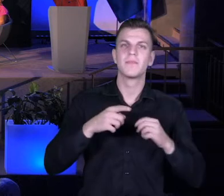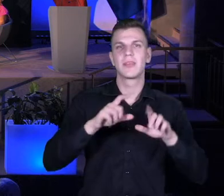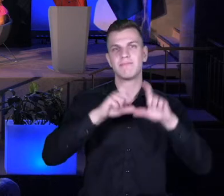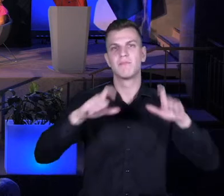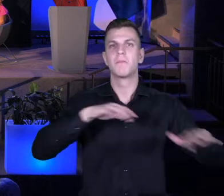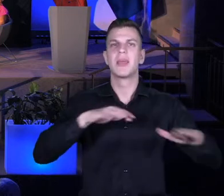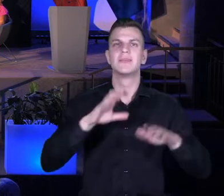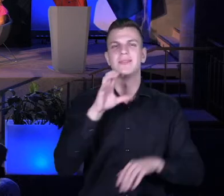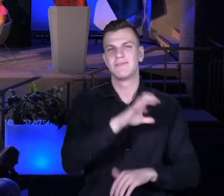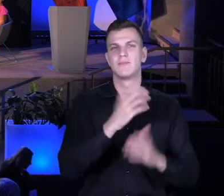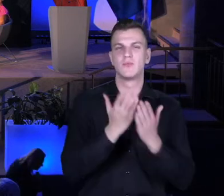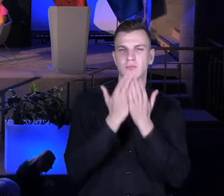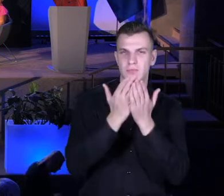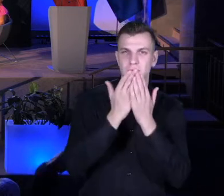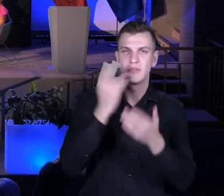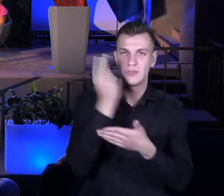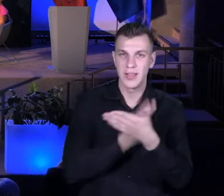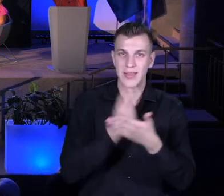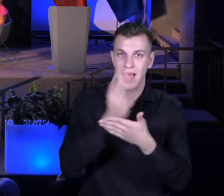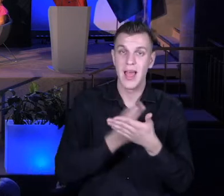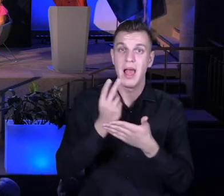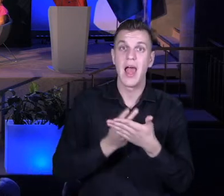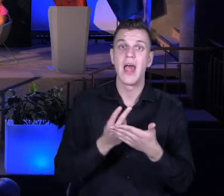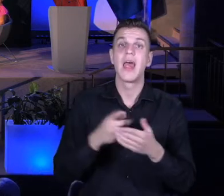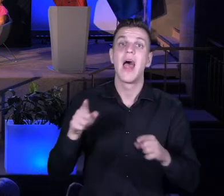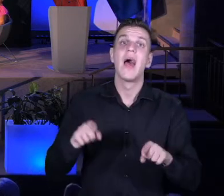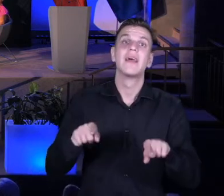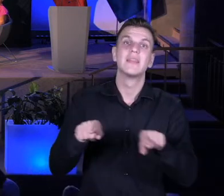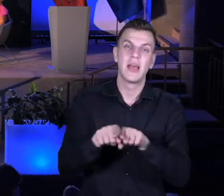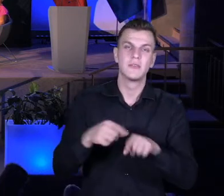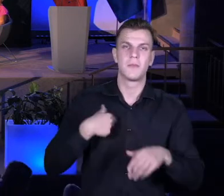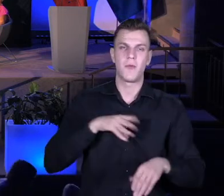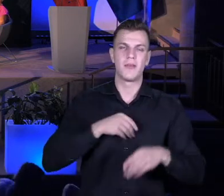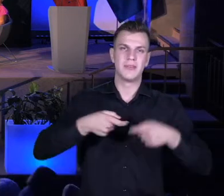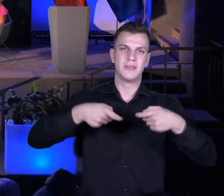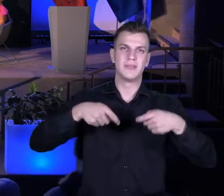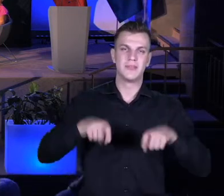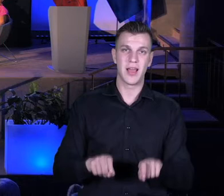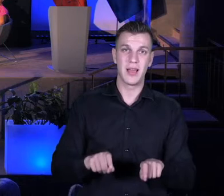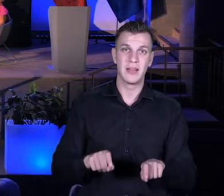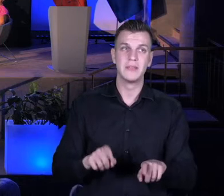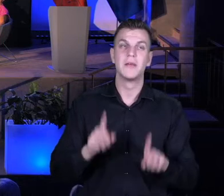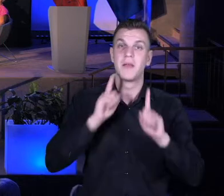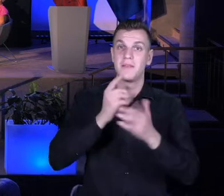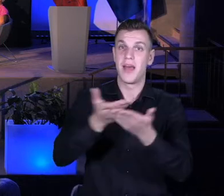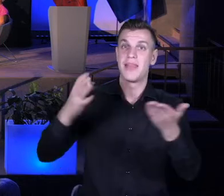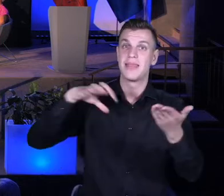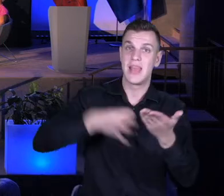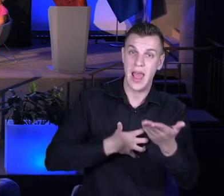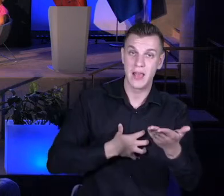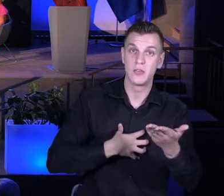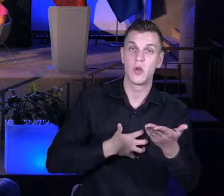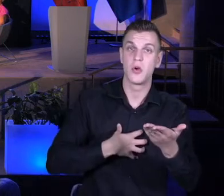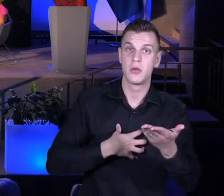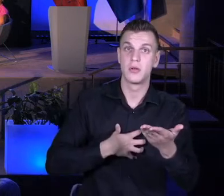uszatym fotelu i z... Zaryzykuję to stwierdzenie, choć wiem, że przyglądają się i przysłuchują dyrektorzy z filiżanką